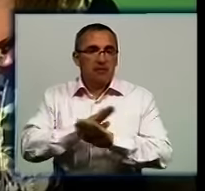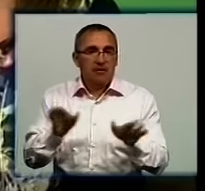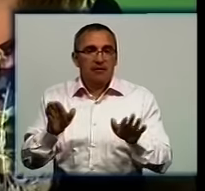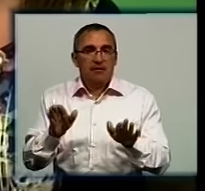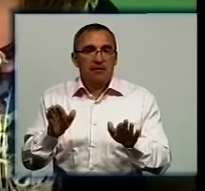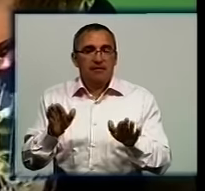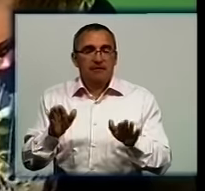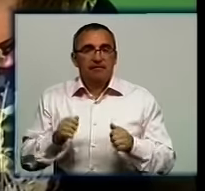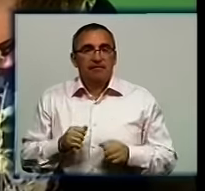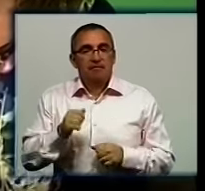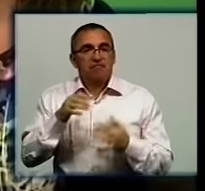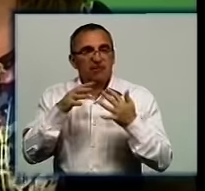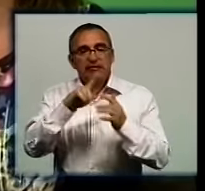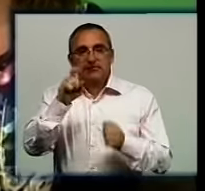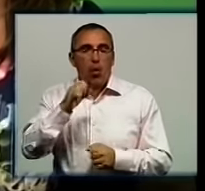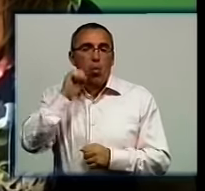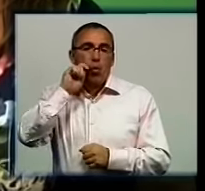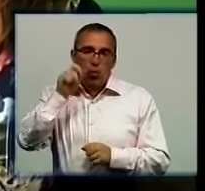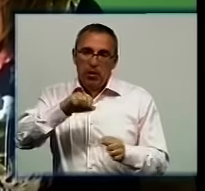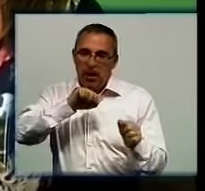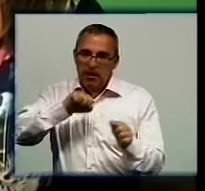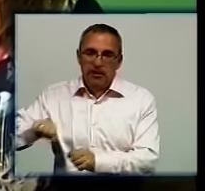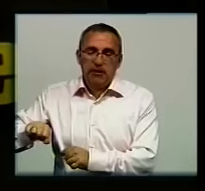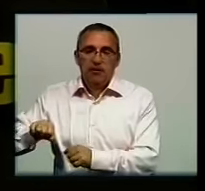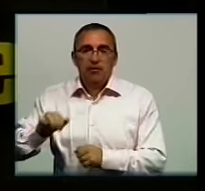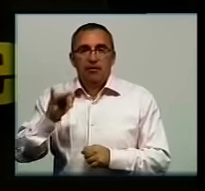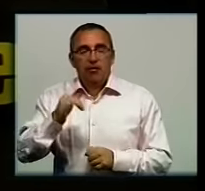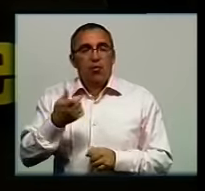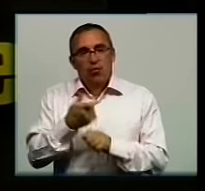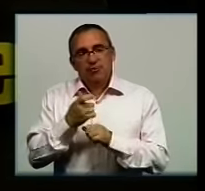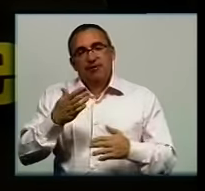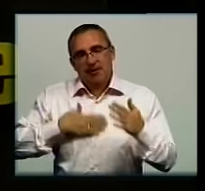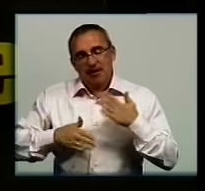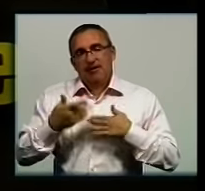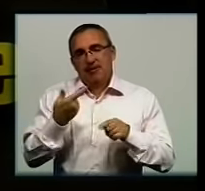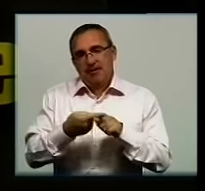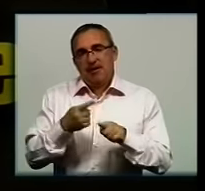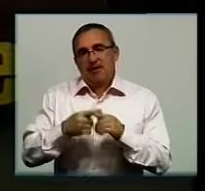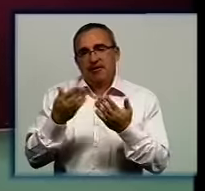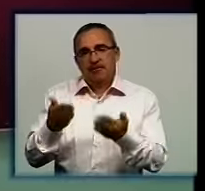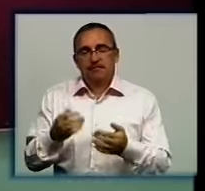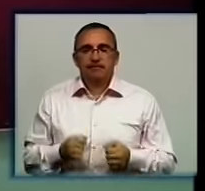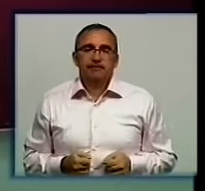пошел за Украину. И мы очень рады таким.